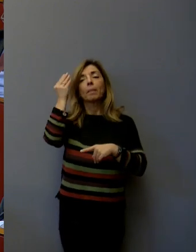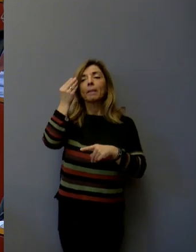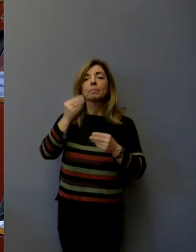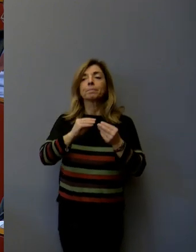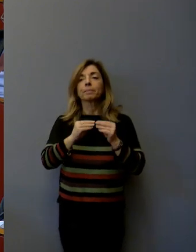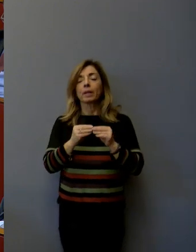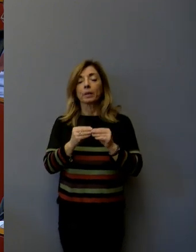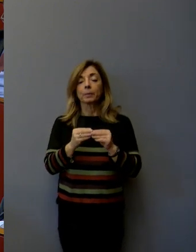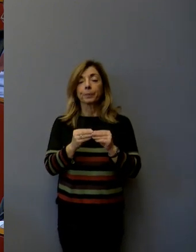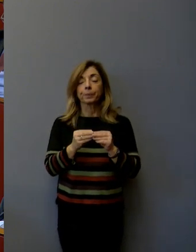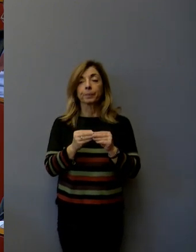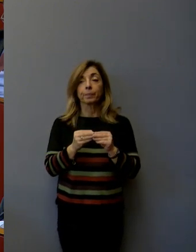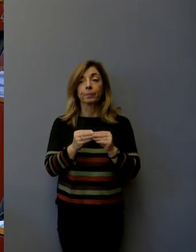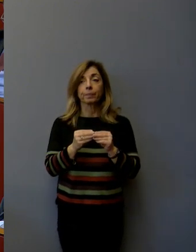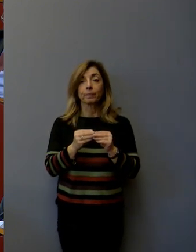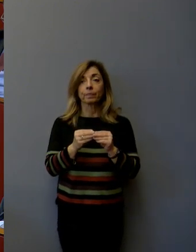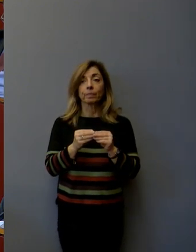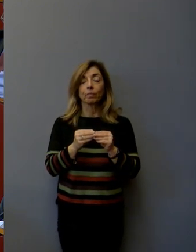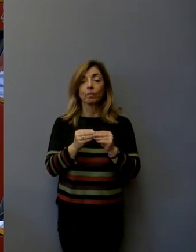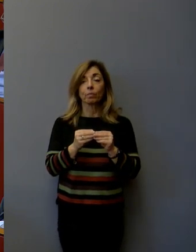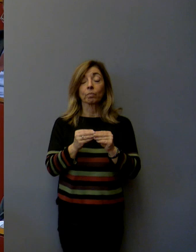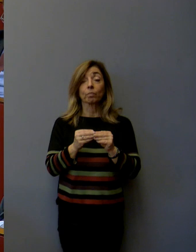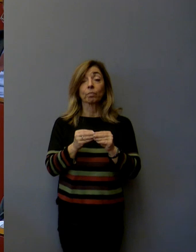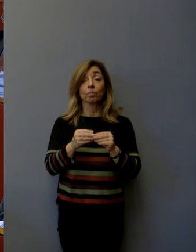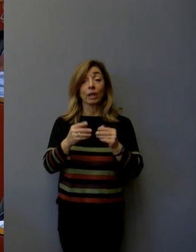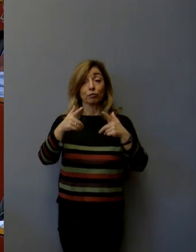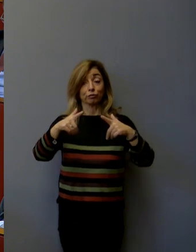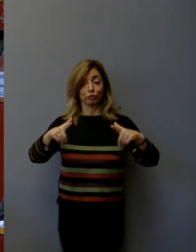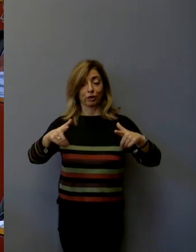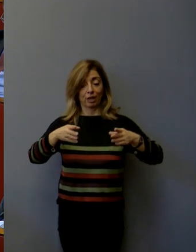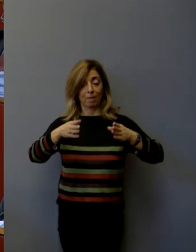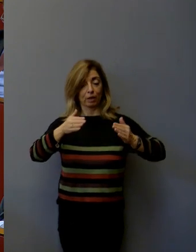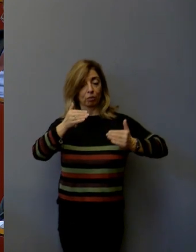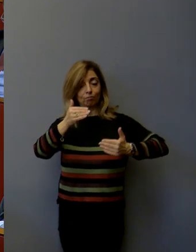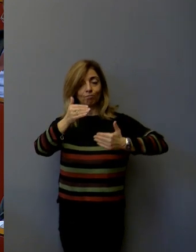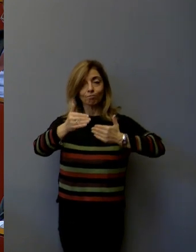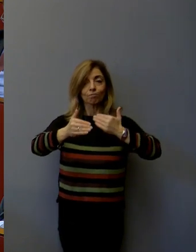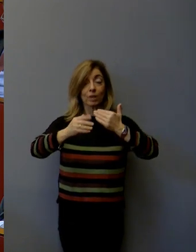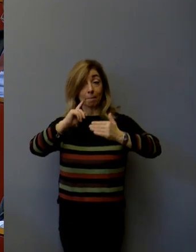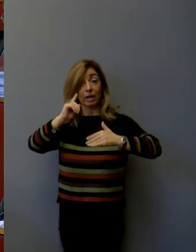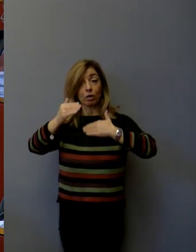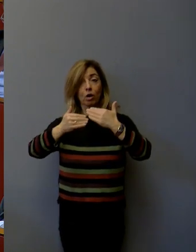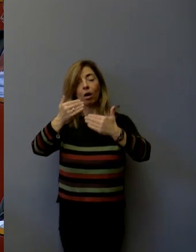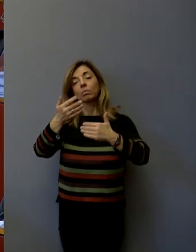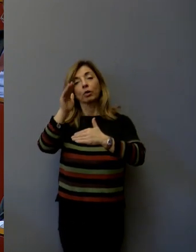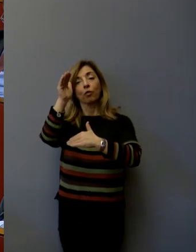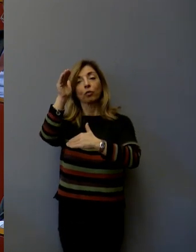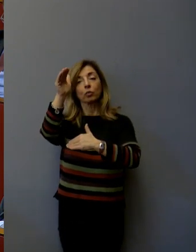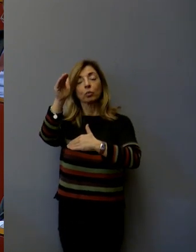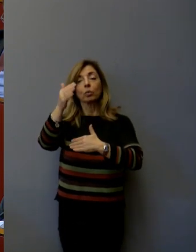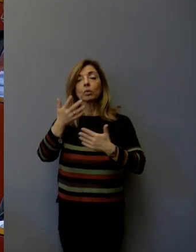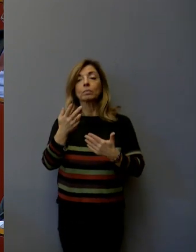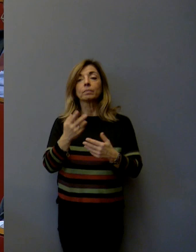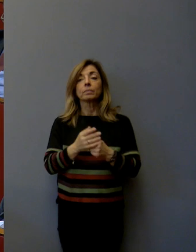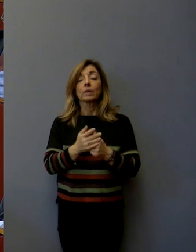tutorial di emancipazione di questa città verso il futuro anche le zone